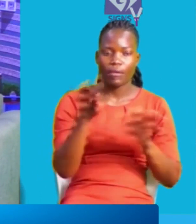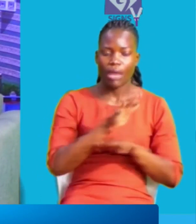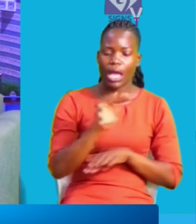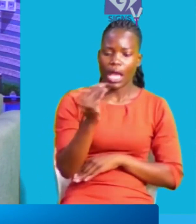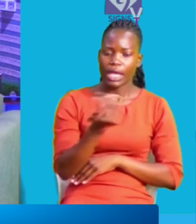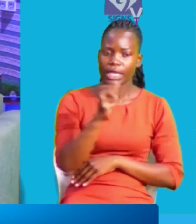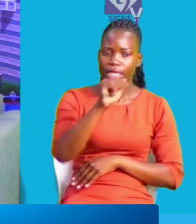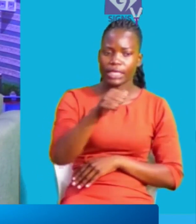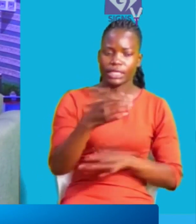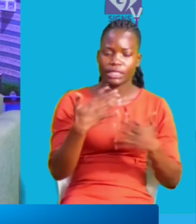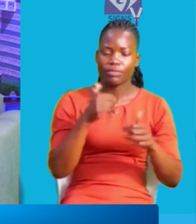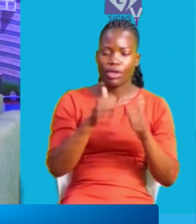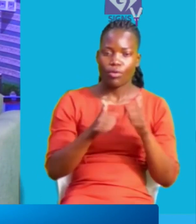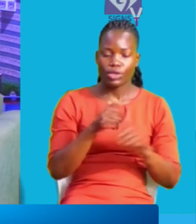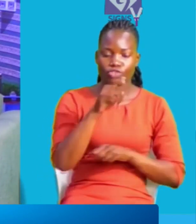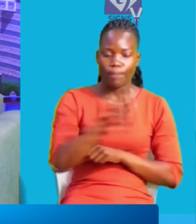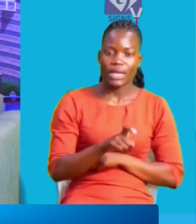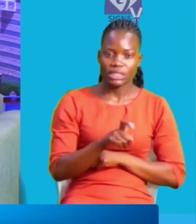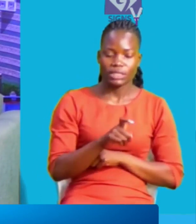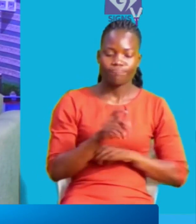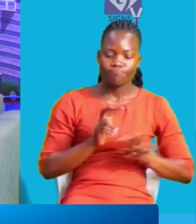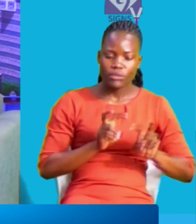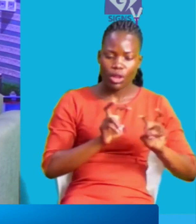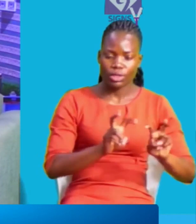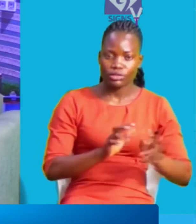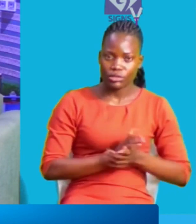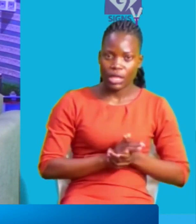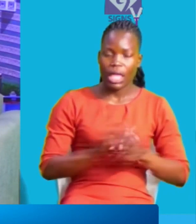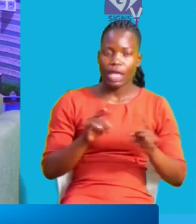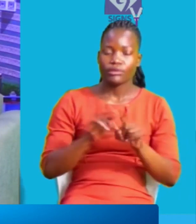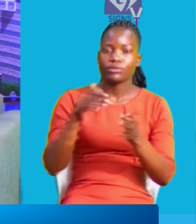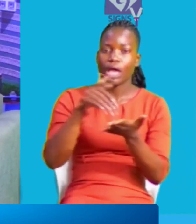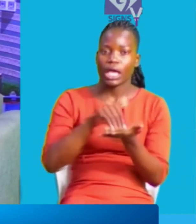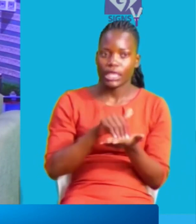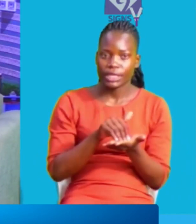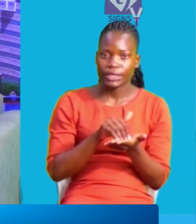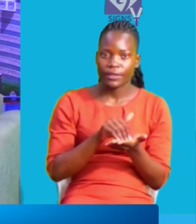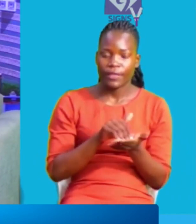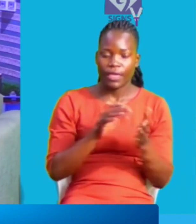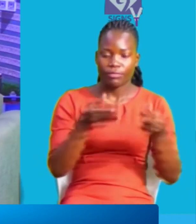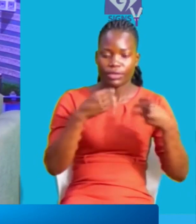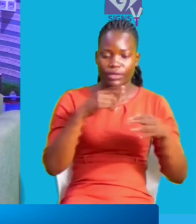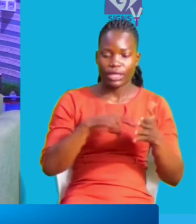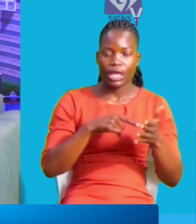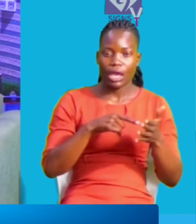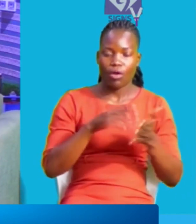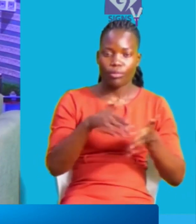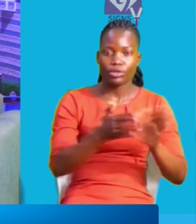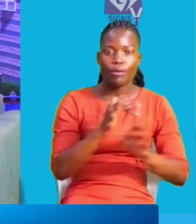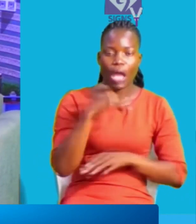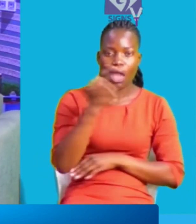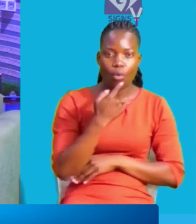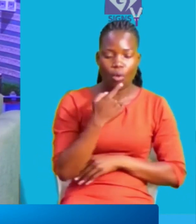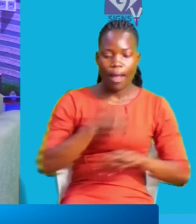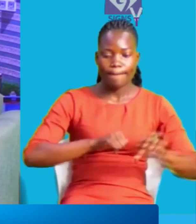nilikuja nilijiuliza, yes, this is something we need to look into. And again, I've been given that opportunity